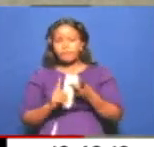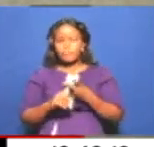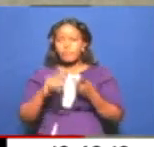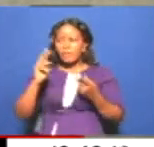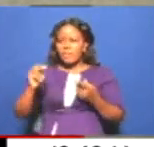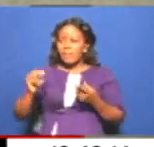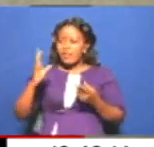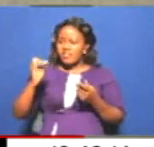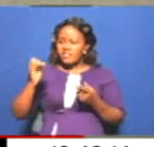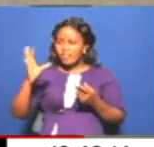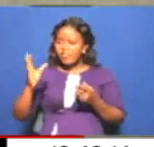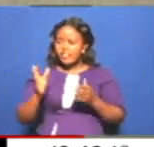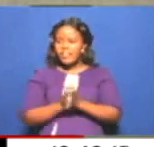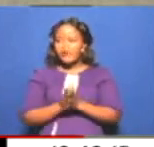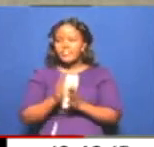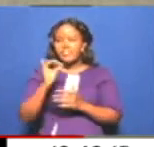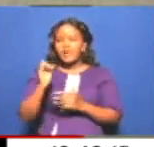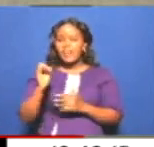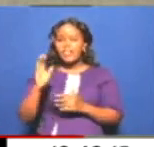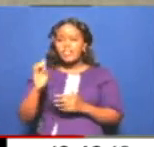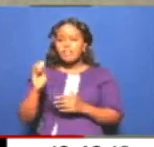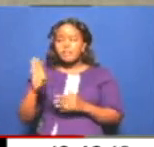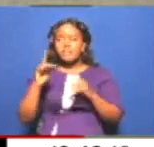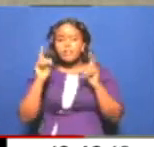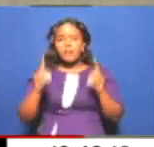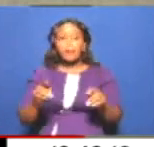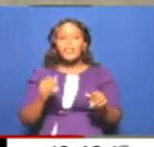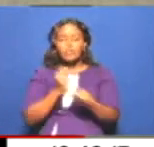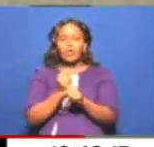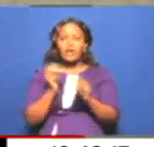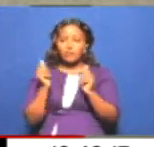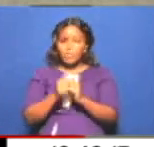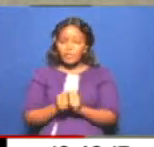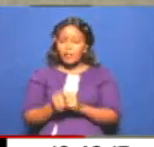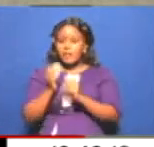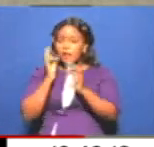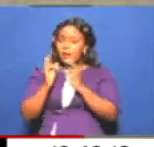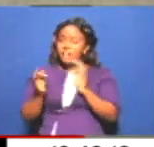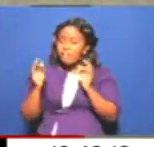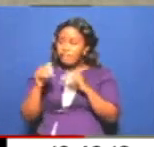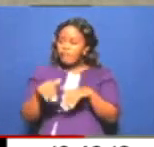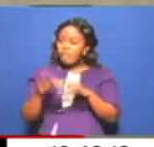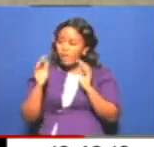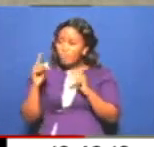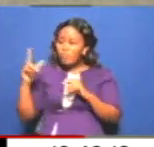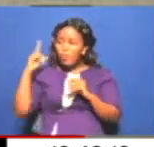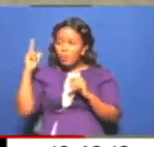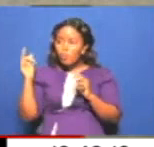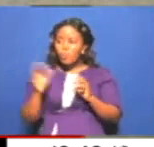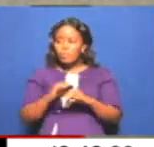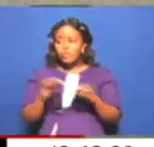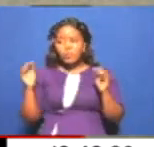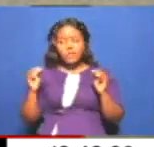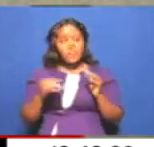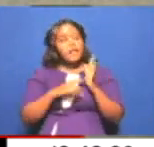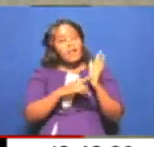IEBC nitakana wafanye kazi pamoja. Kama mtu amefanya kinyume ya sheria kama hiyo